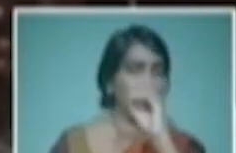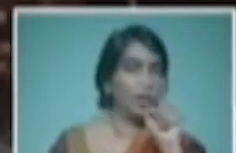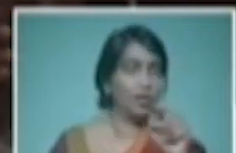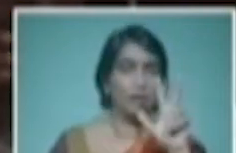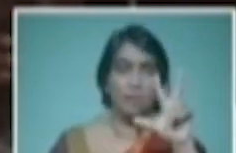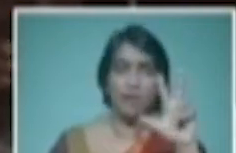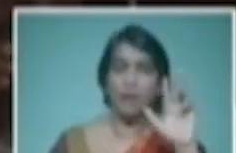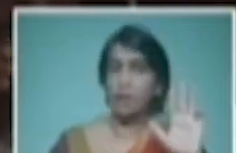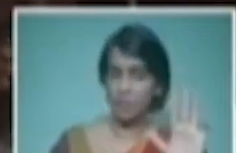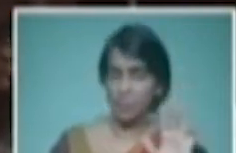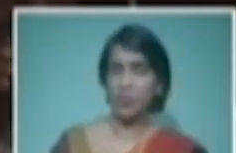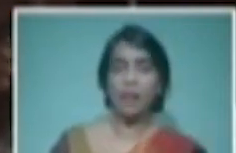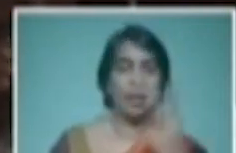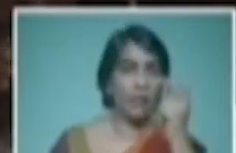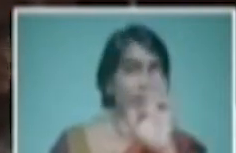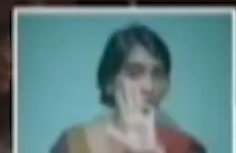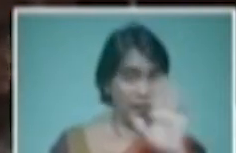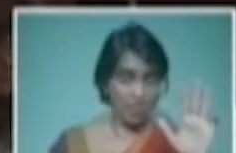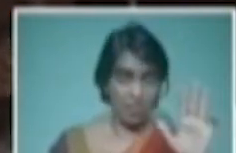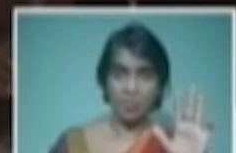0.89. 2019